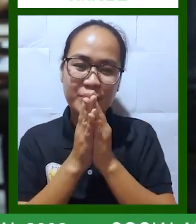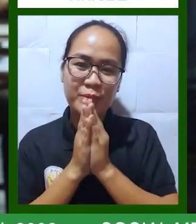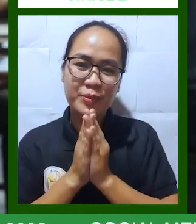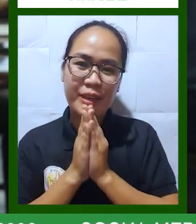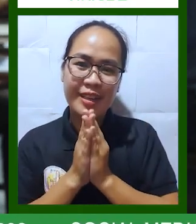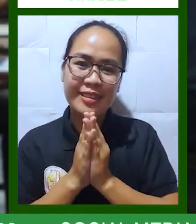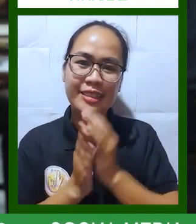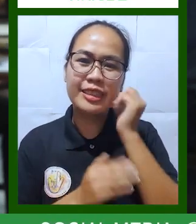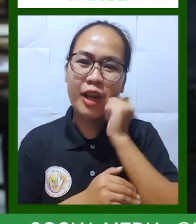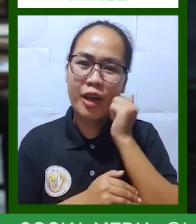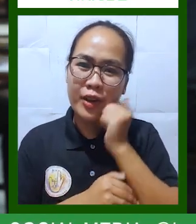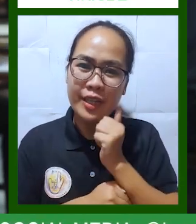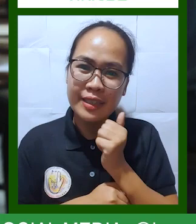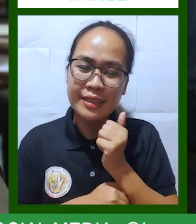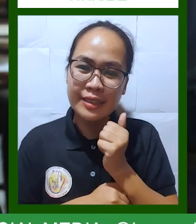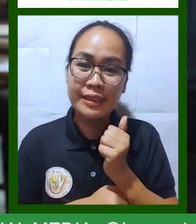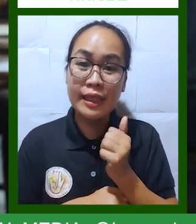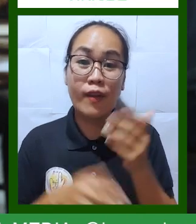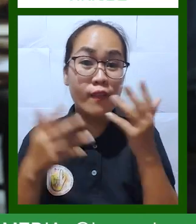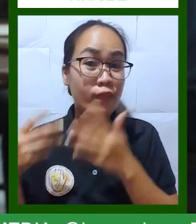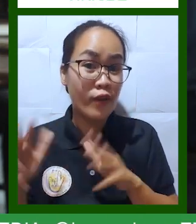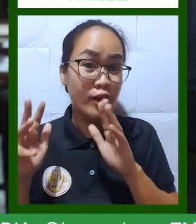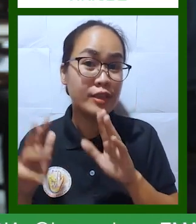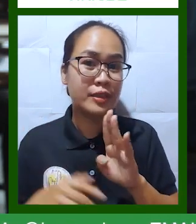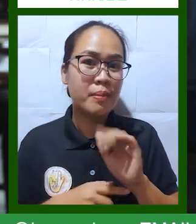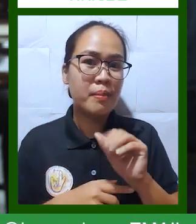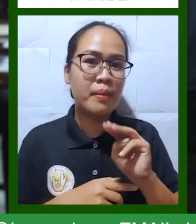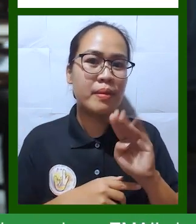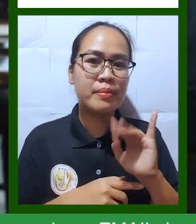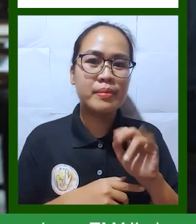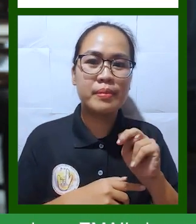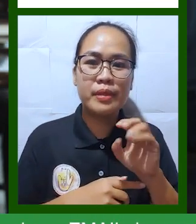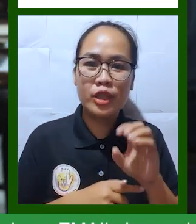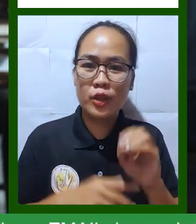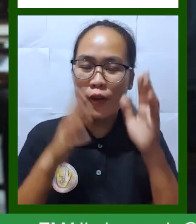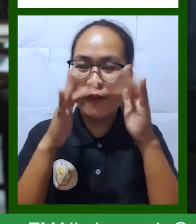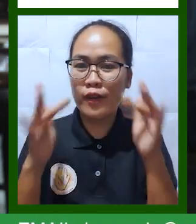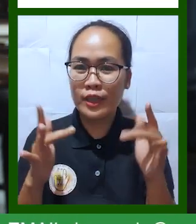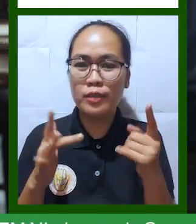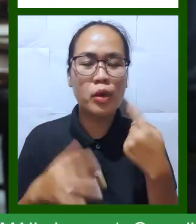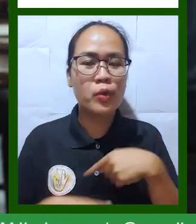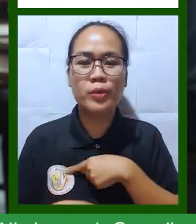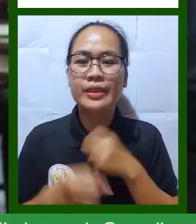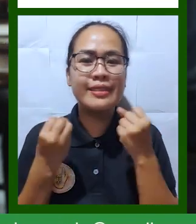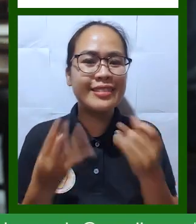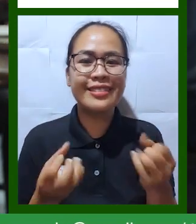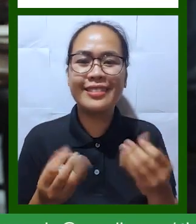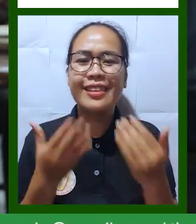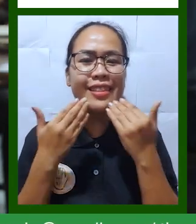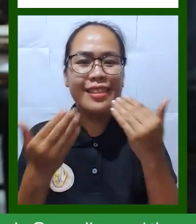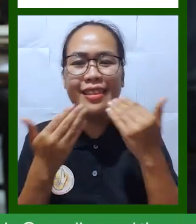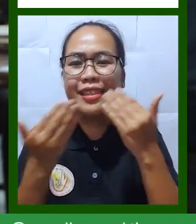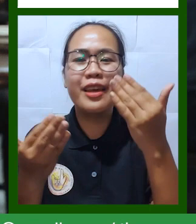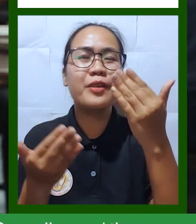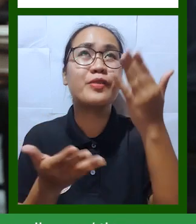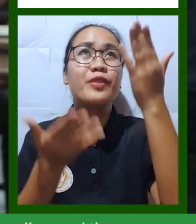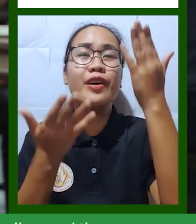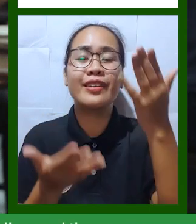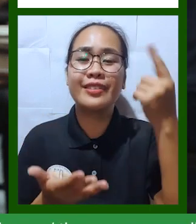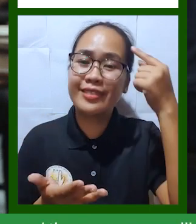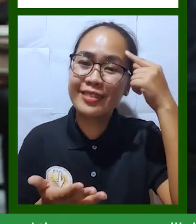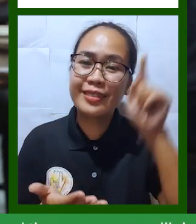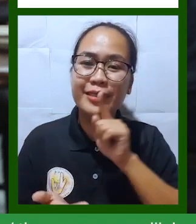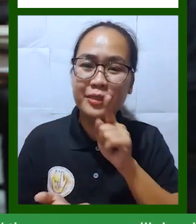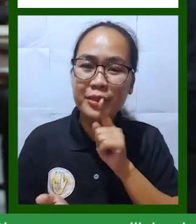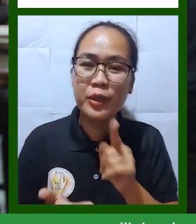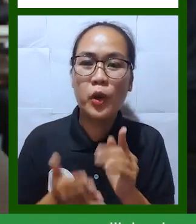natin kakalimutan ang magdasal. Ayan, kakatapos lang ng Bambino Festival. We have so much to be thankful for.